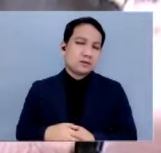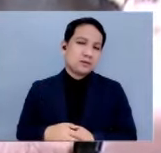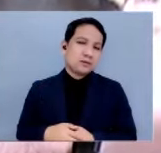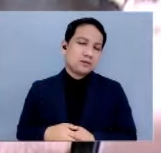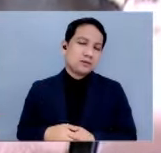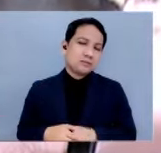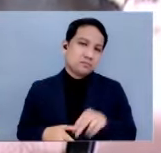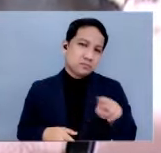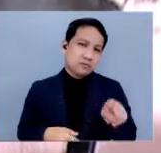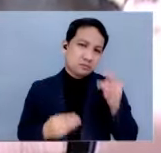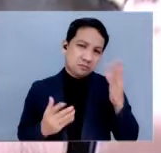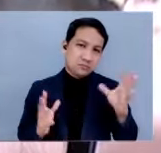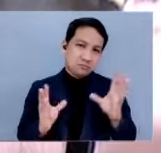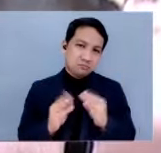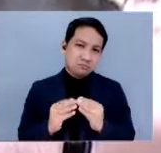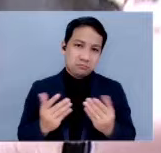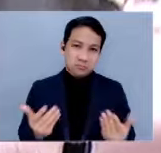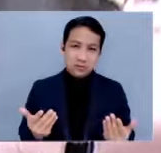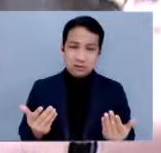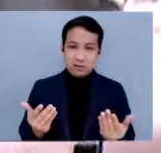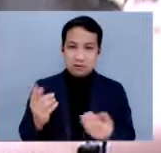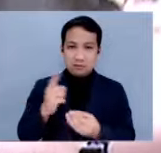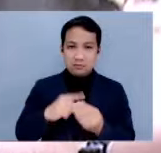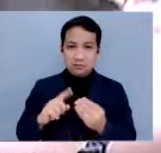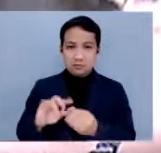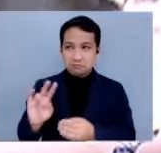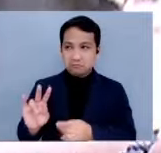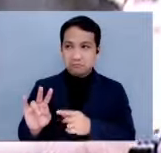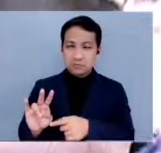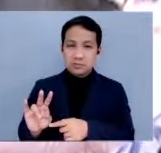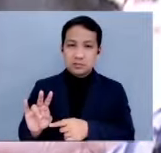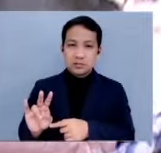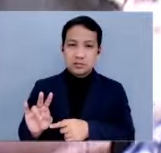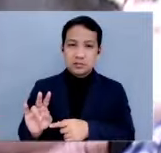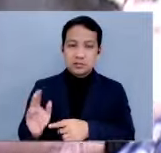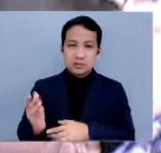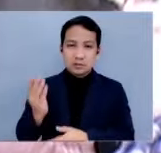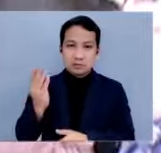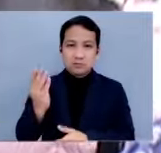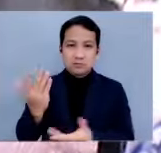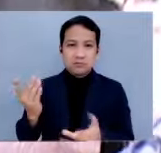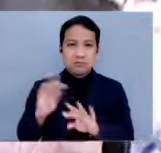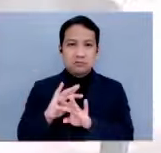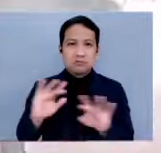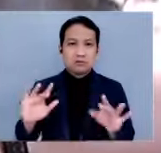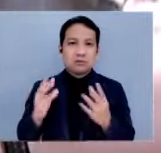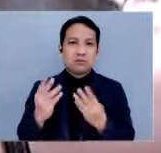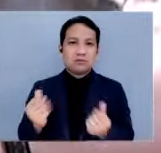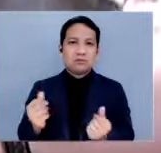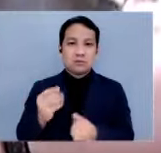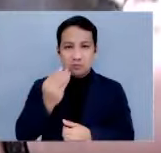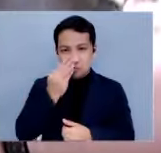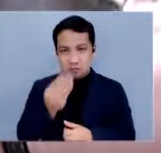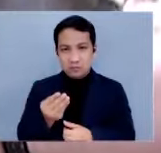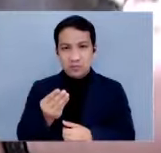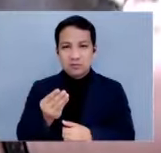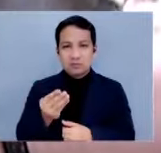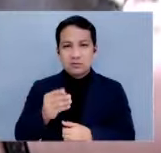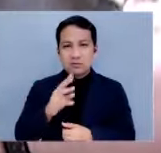Tapos pagdating ng mga 7 ng umaga, maunti na naman. Nagtaka kami